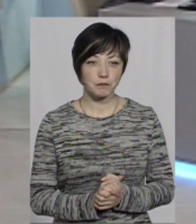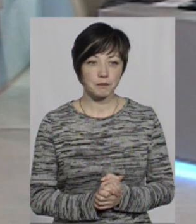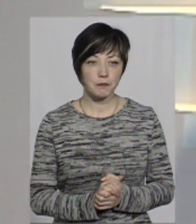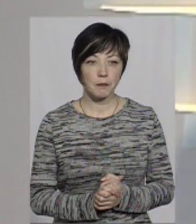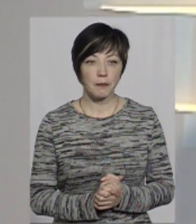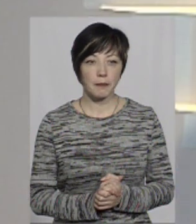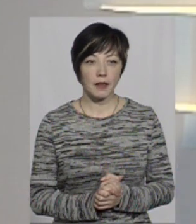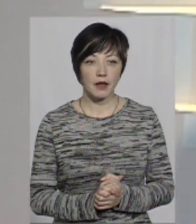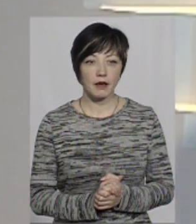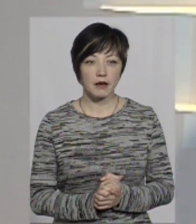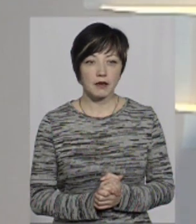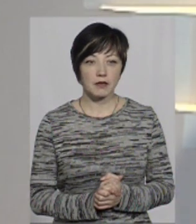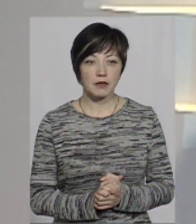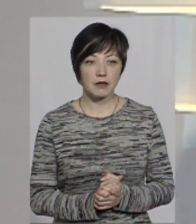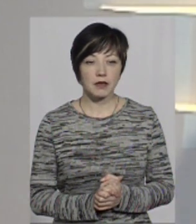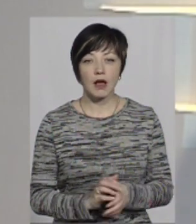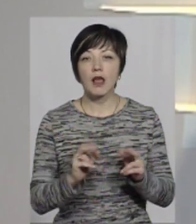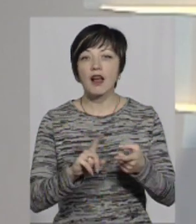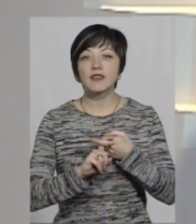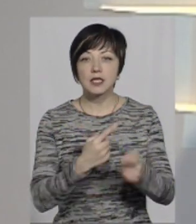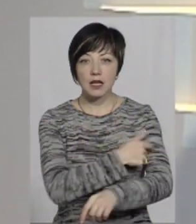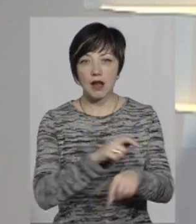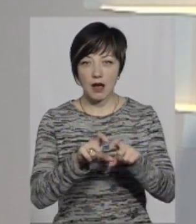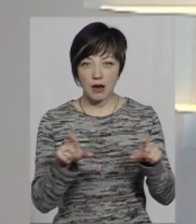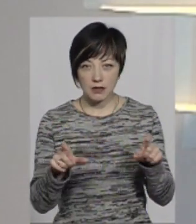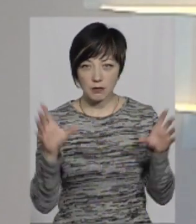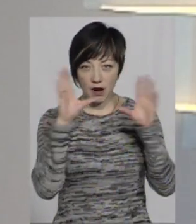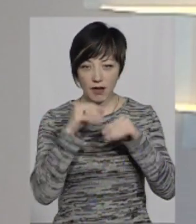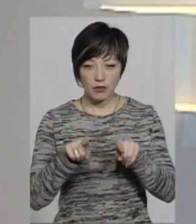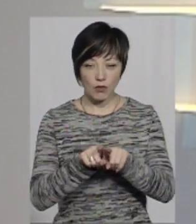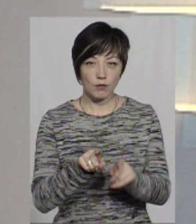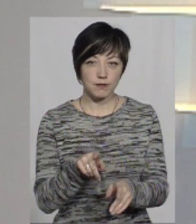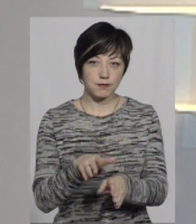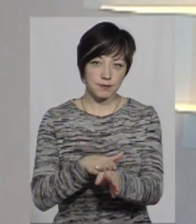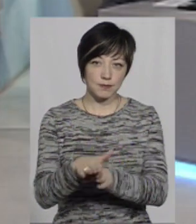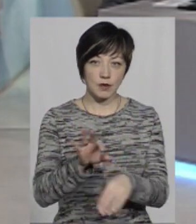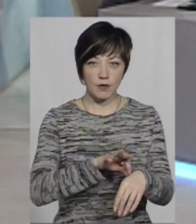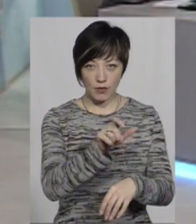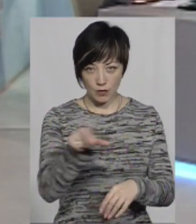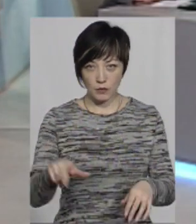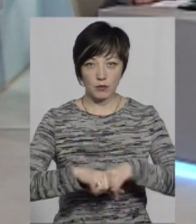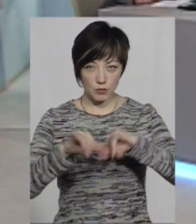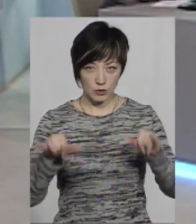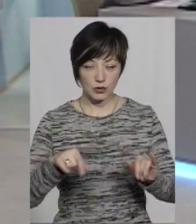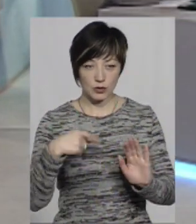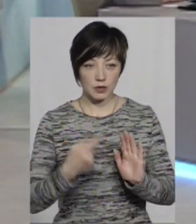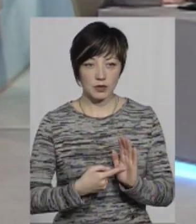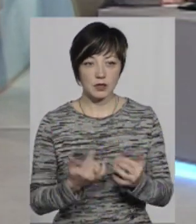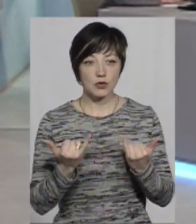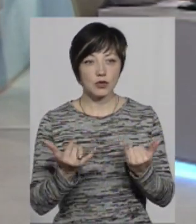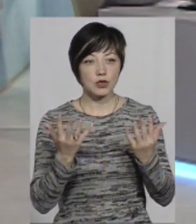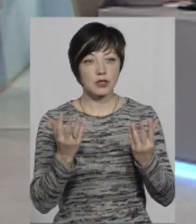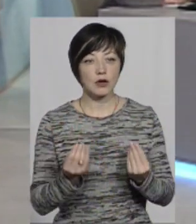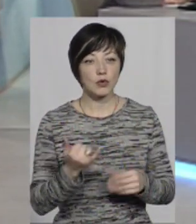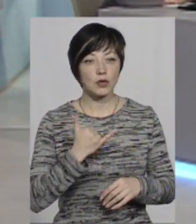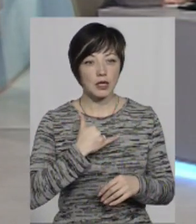Хоча... Пані Оксано, а як в інфекційній лікарні даєте раду такому напливу? Бо ж відповідний пацієнтів збільшується. На сьогоднішній